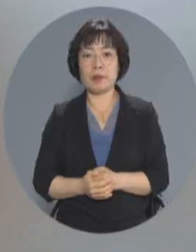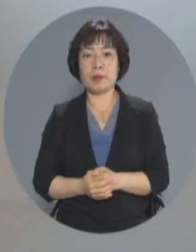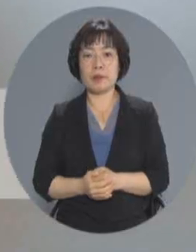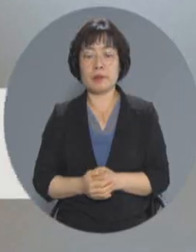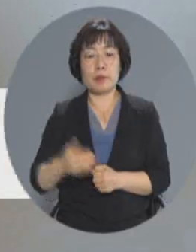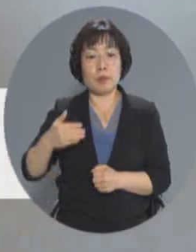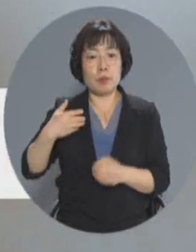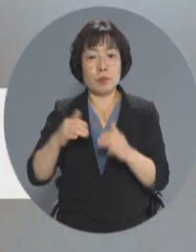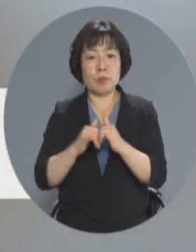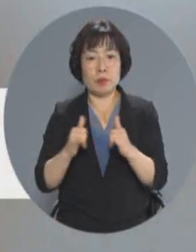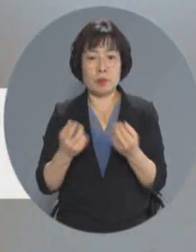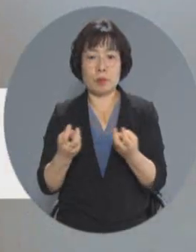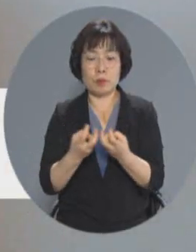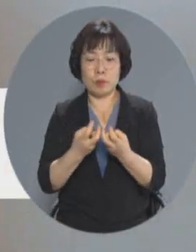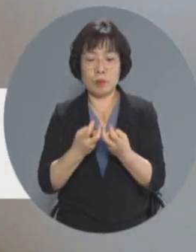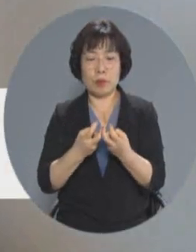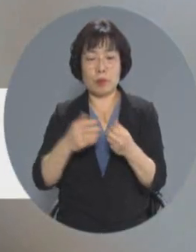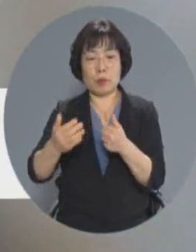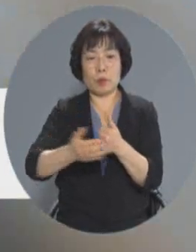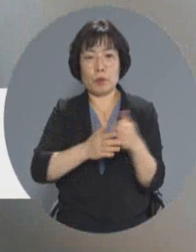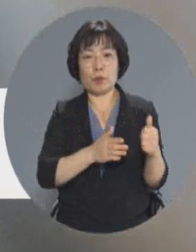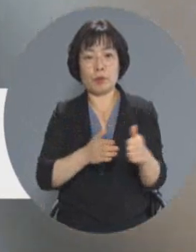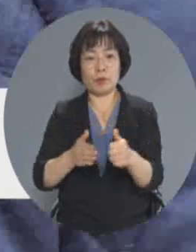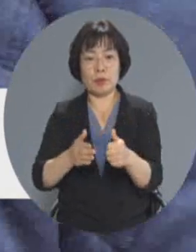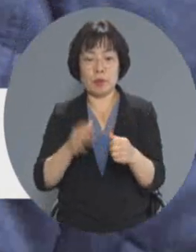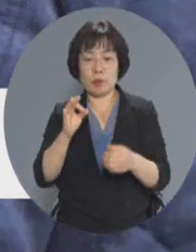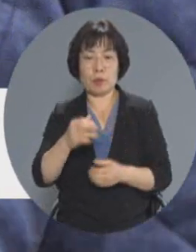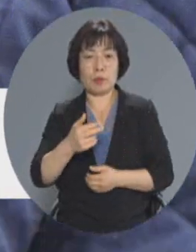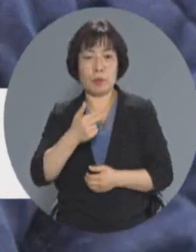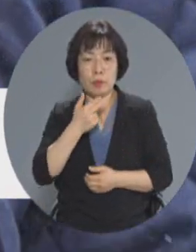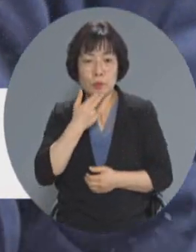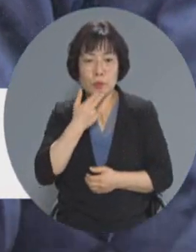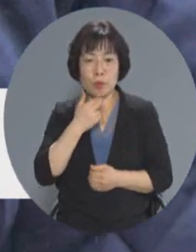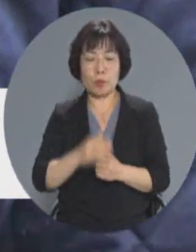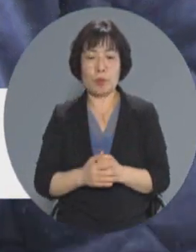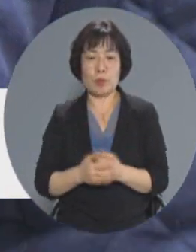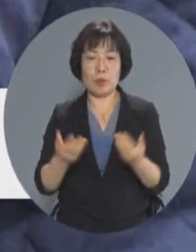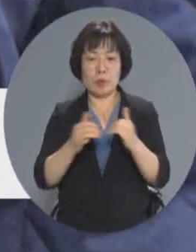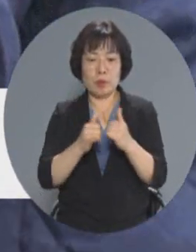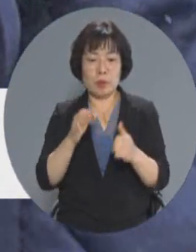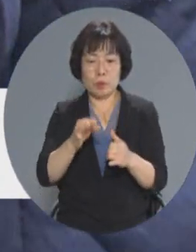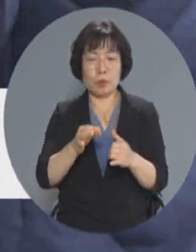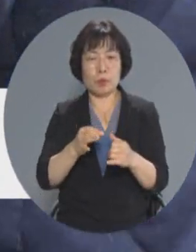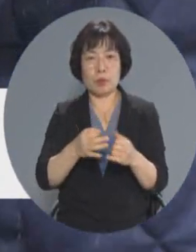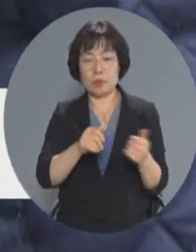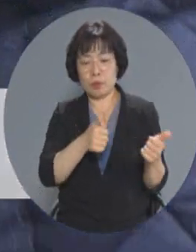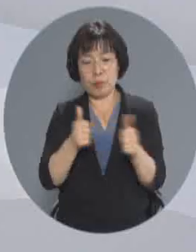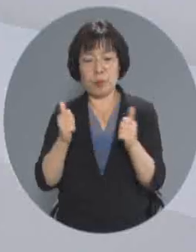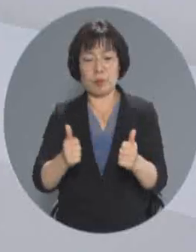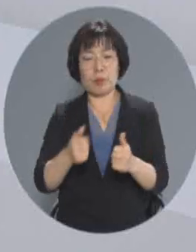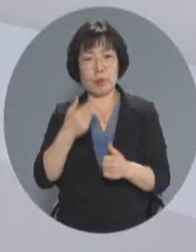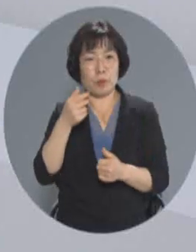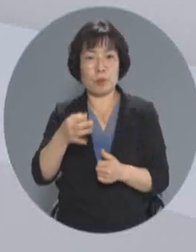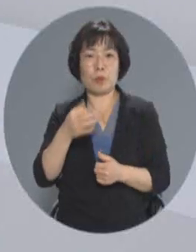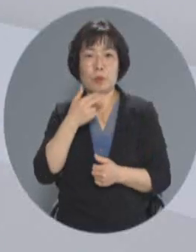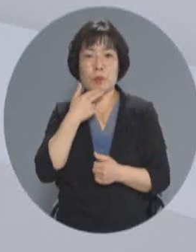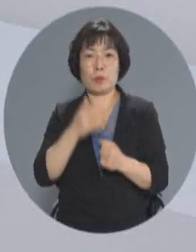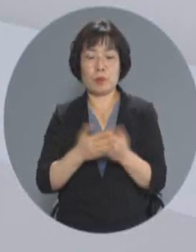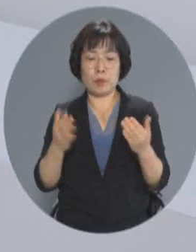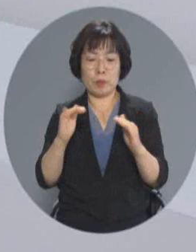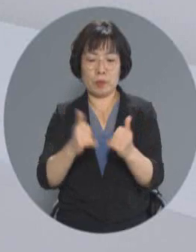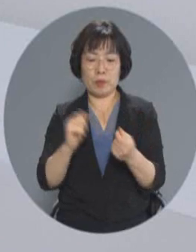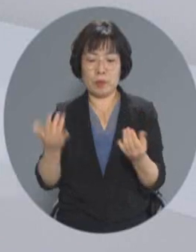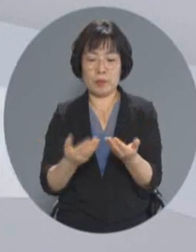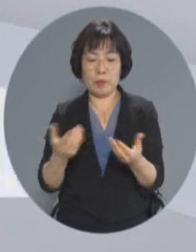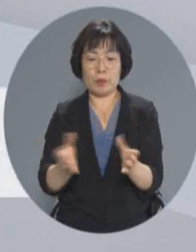사람들은 어떻게 어디다가 할 거냐고. 돈도 없지. 뭐 노무사를 살 겁니까? 변호사를 살 겁니까? 저희가. 노동부의